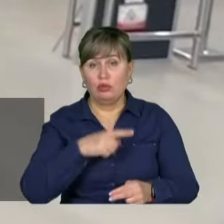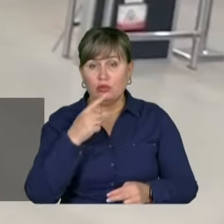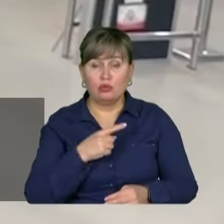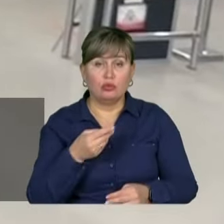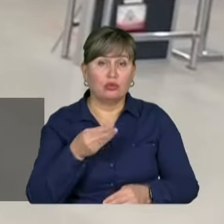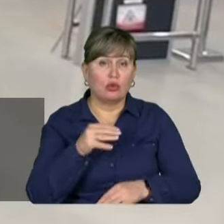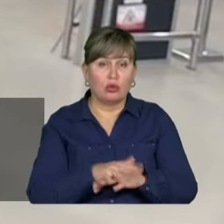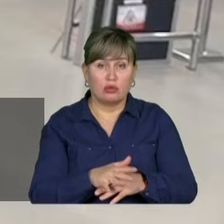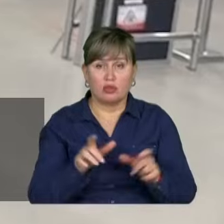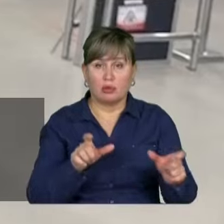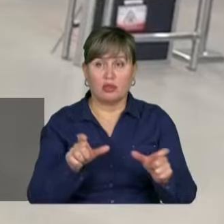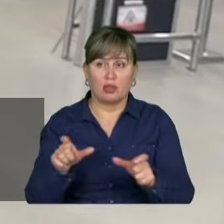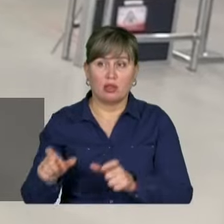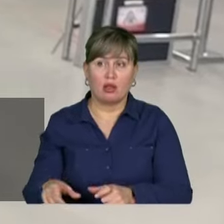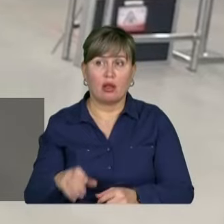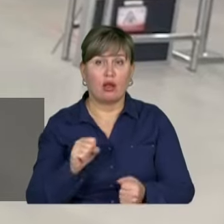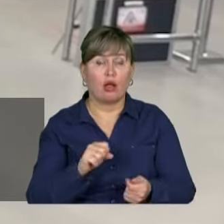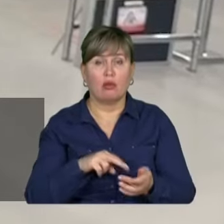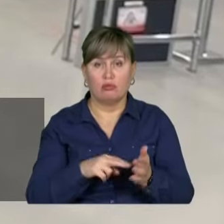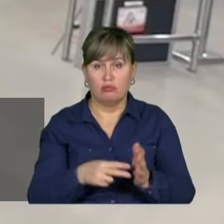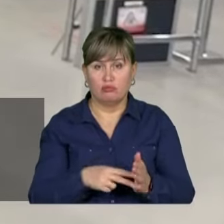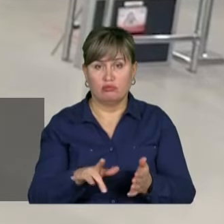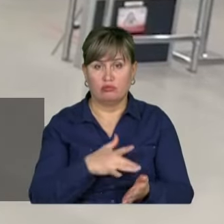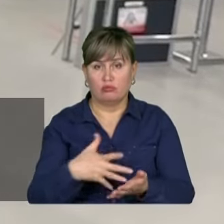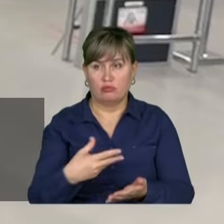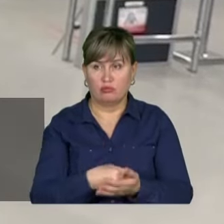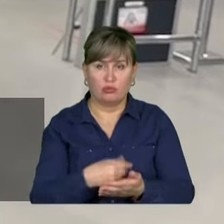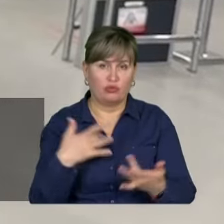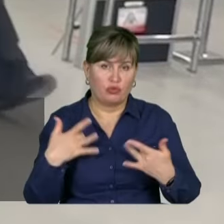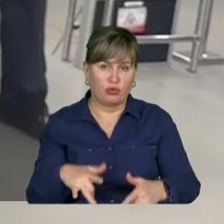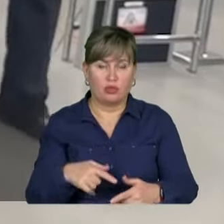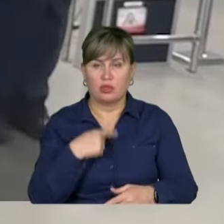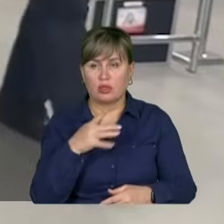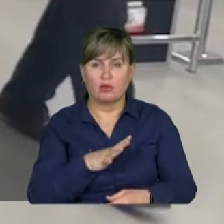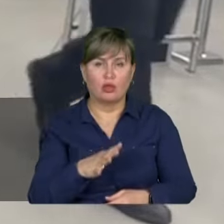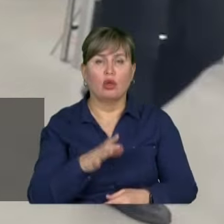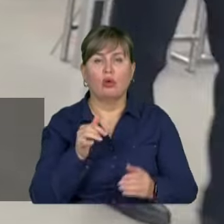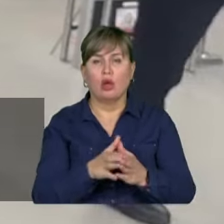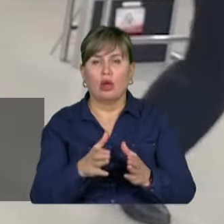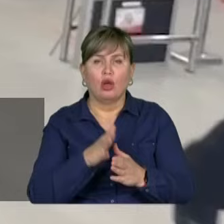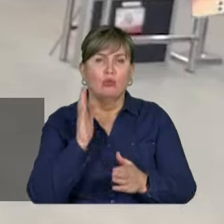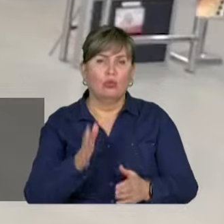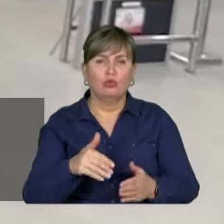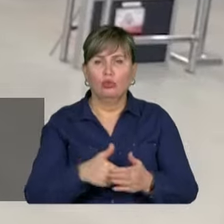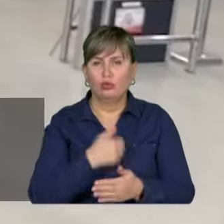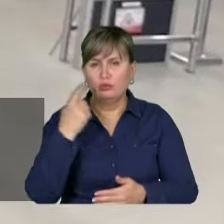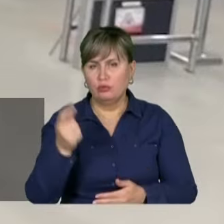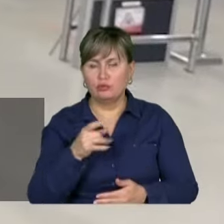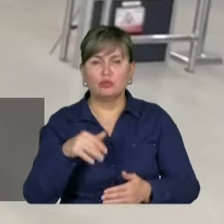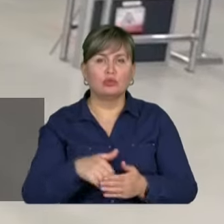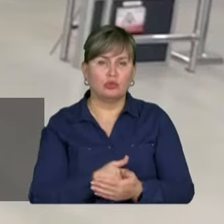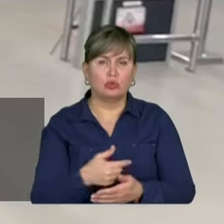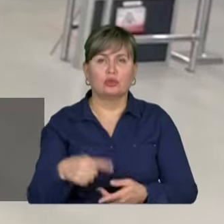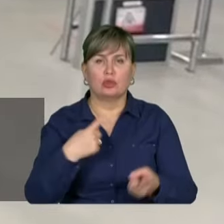счета компании заблокированы, а расчет при увольнении нам платить не собираются. Нам говорят, что у компании будет новый хозяин, и он снова